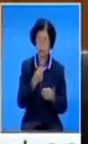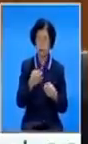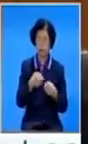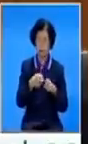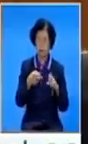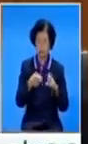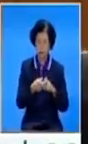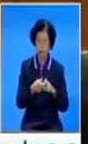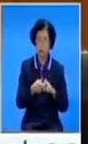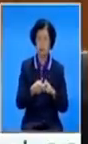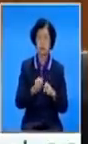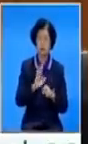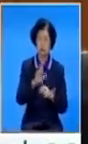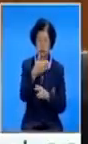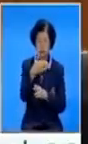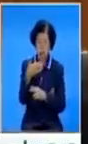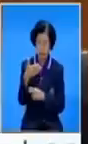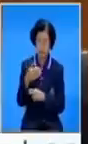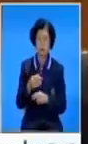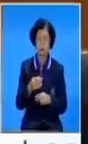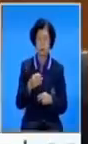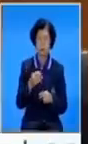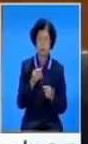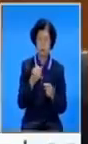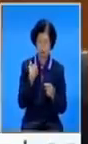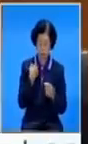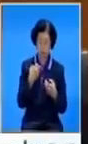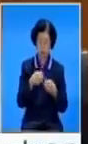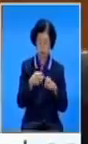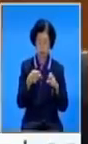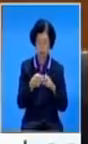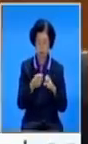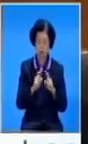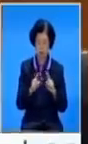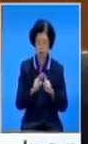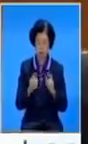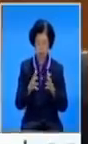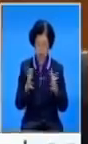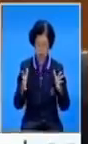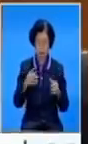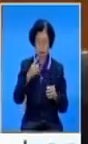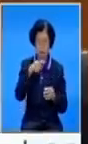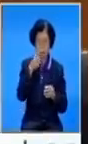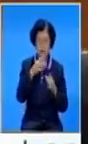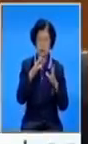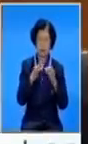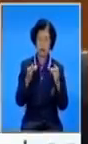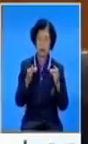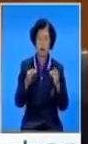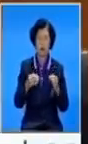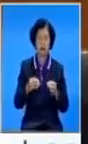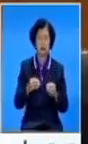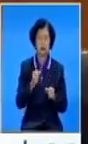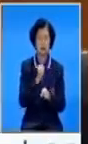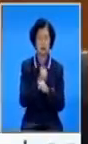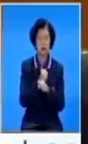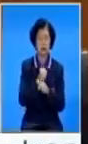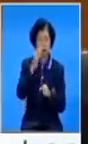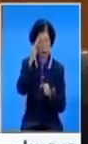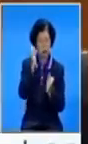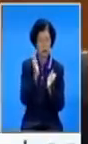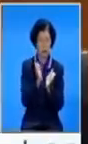ม่มองข้ามไม่ว่าจะเล็กหรือใหญ่ขอบพระคุณนะท่านพูดถึงเรื่องทำให้ตำรวจปราศ